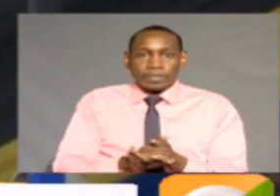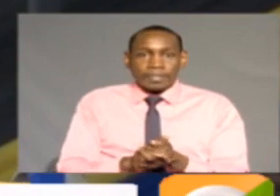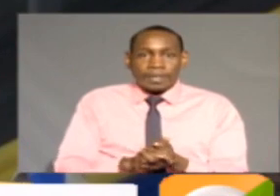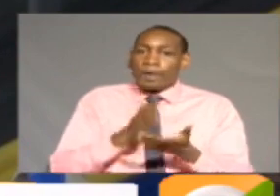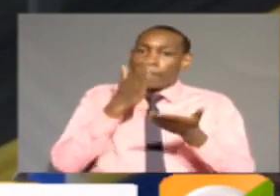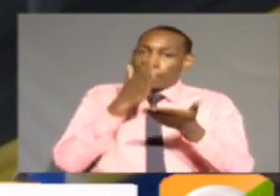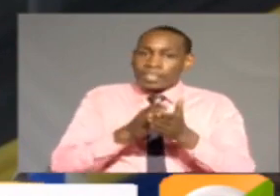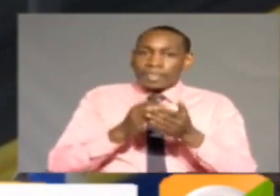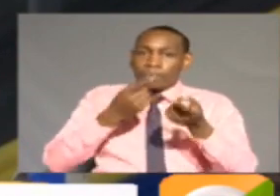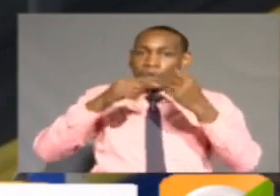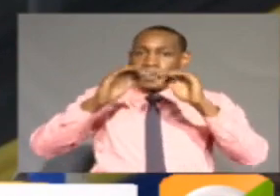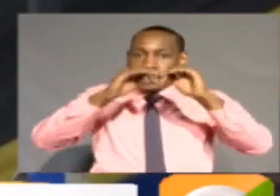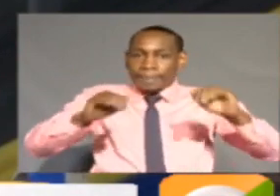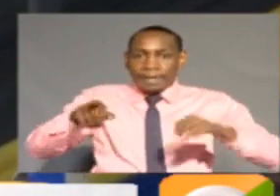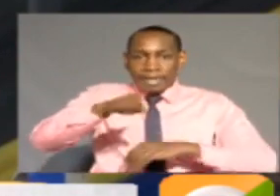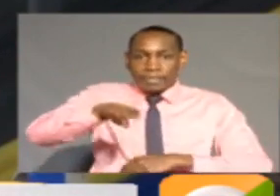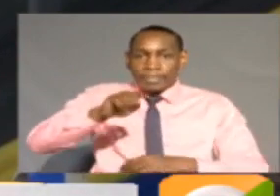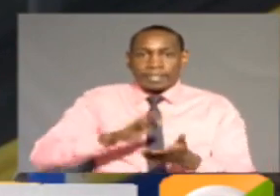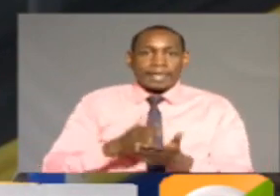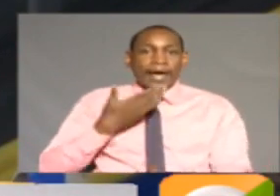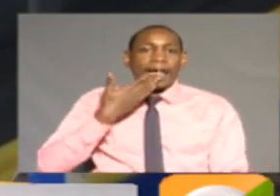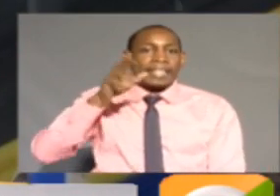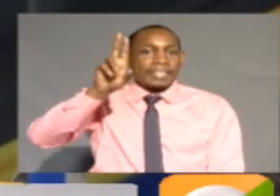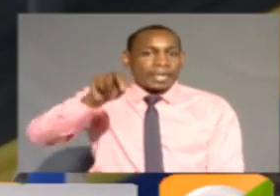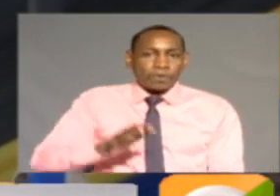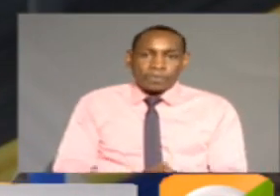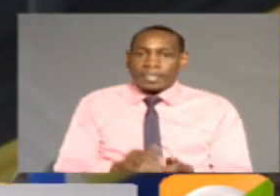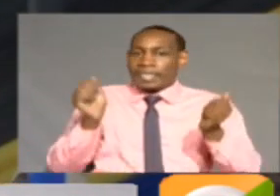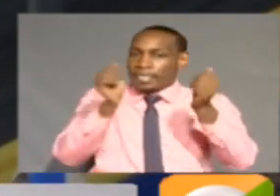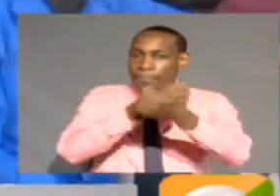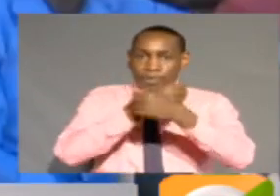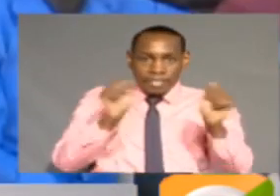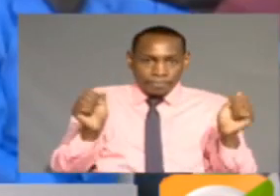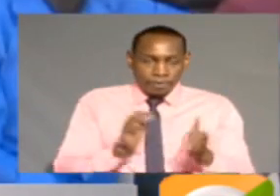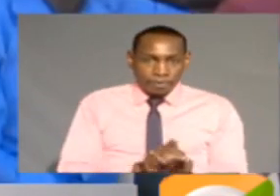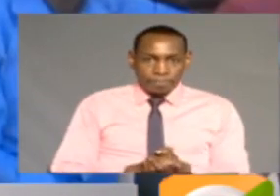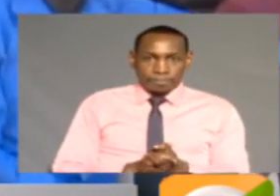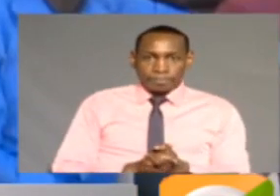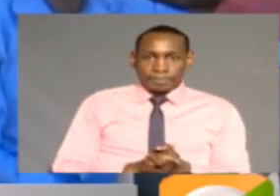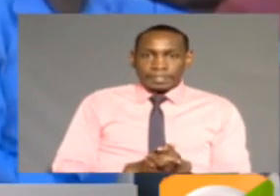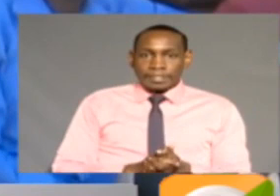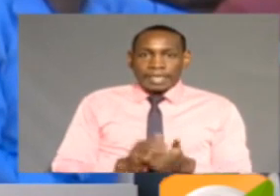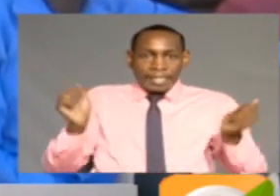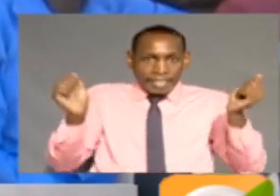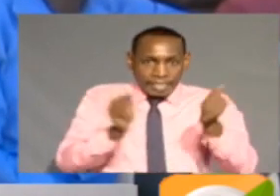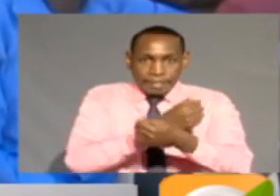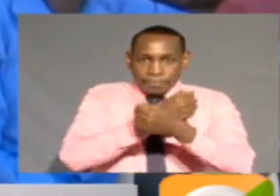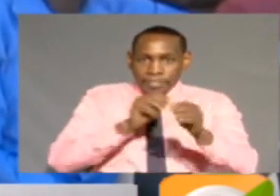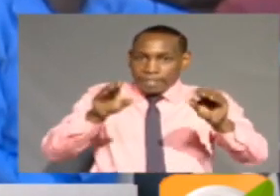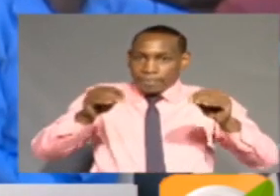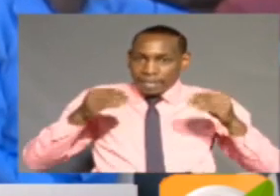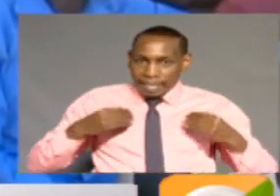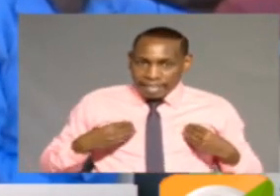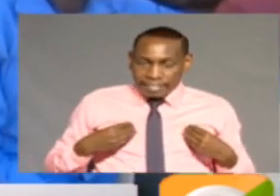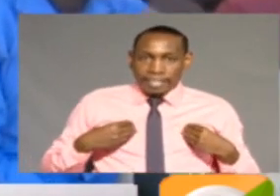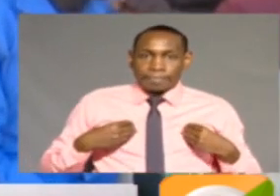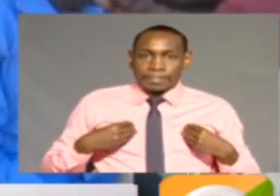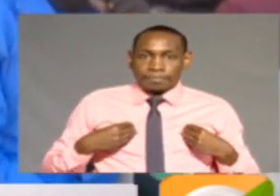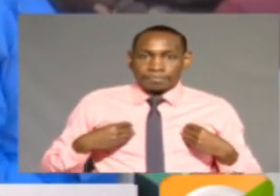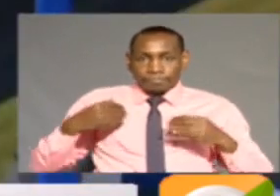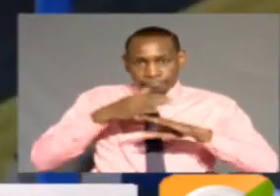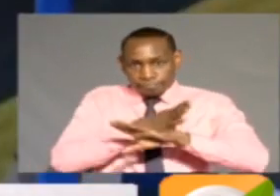Haweza kututenganisha sisi kweli? Hawezi. Kamwe tusikubali